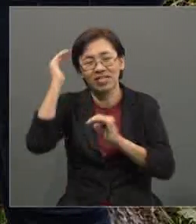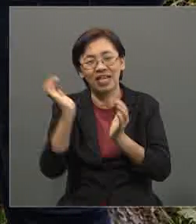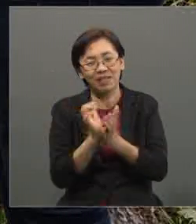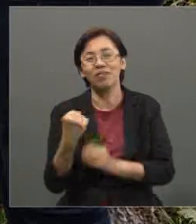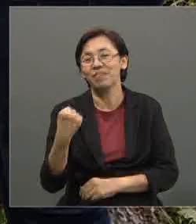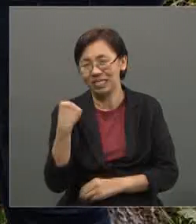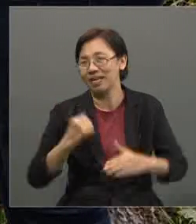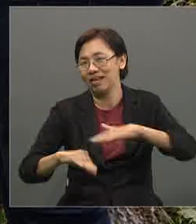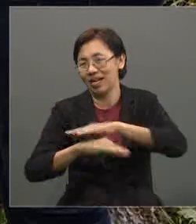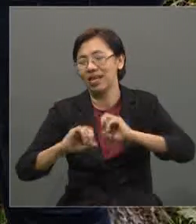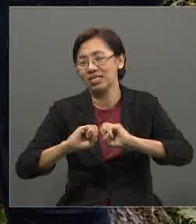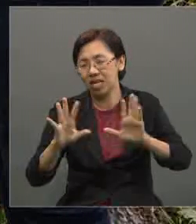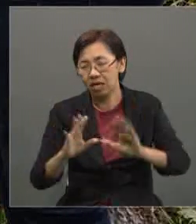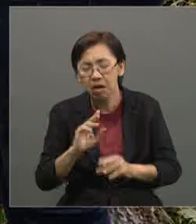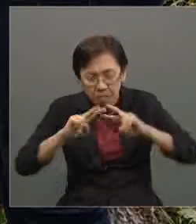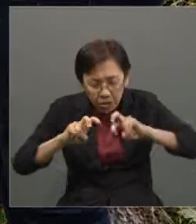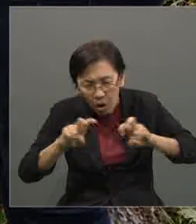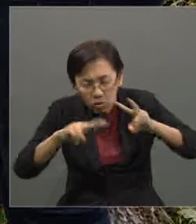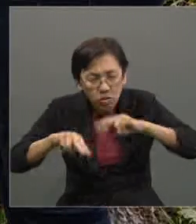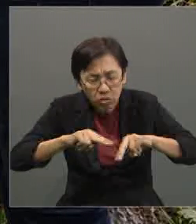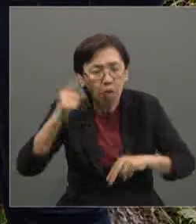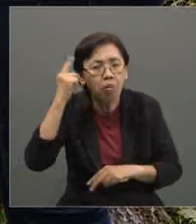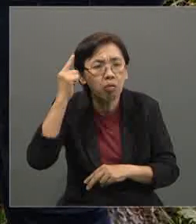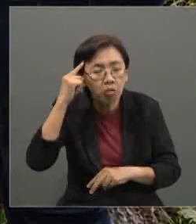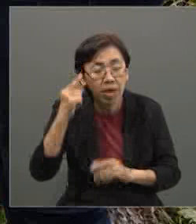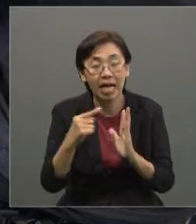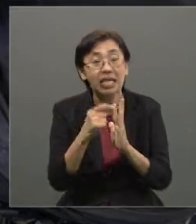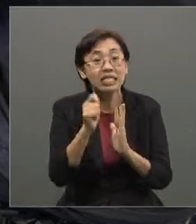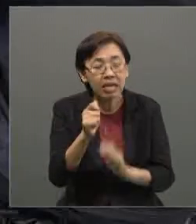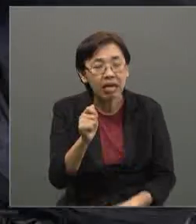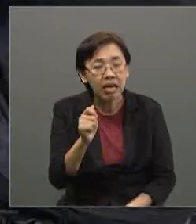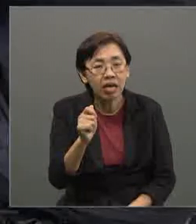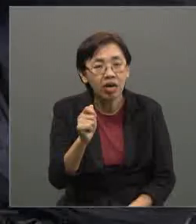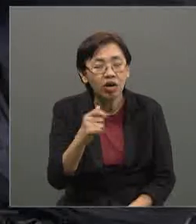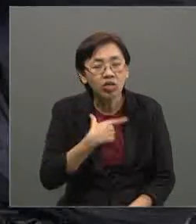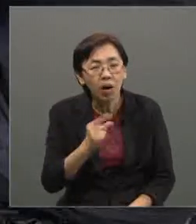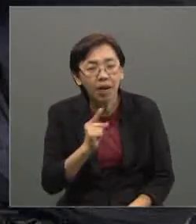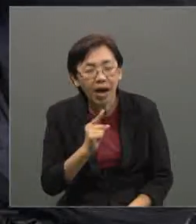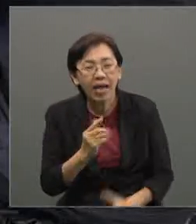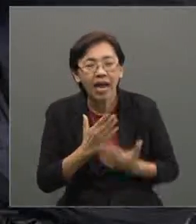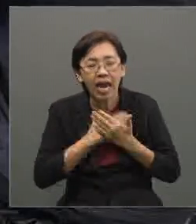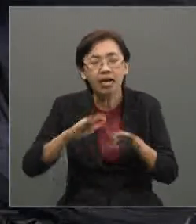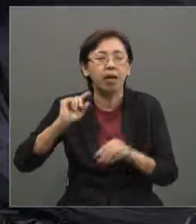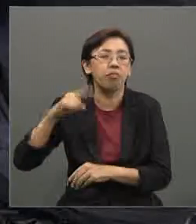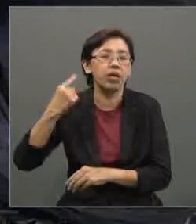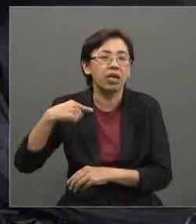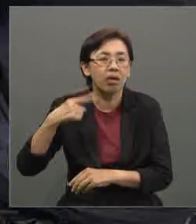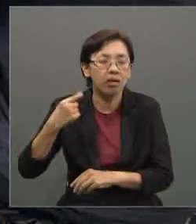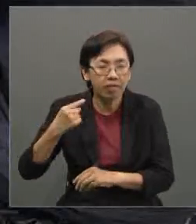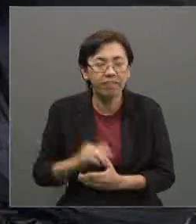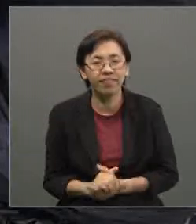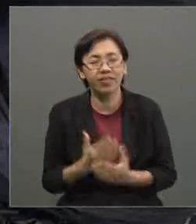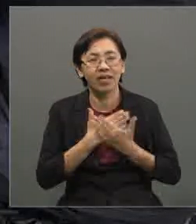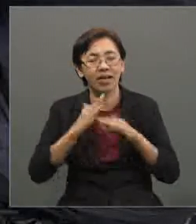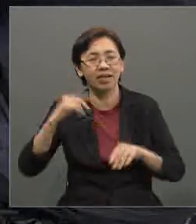มั่นในพยานหลักฐานและจการสืบสวนก็พบว่านายเอเเนี่ยมักจะมีพฤติกรรมรักใคร่เด็กสาวเพราะฉะนั้น